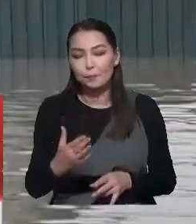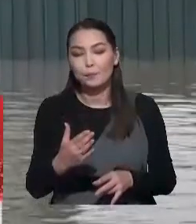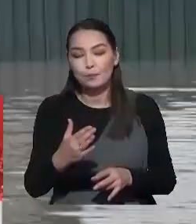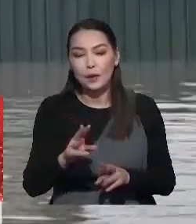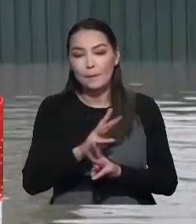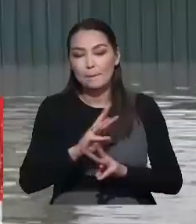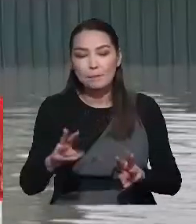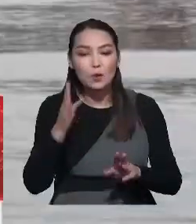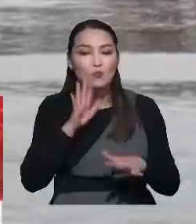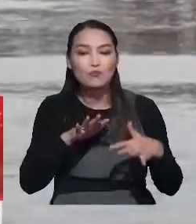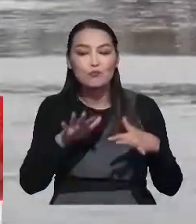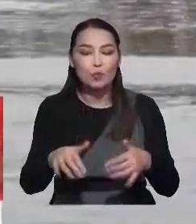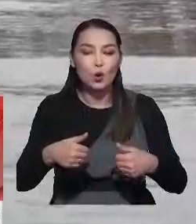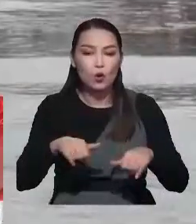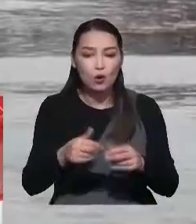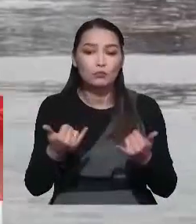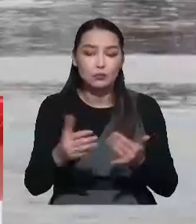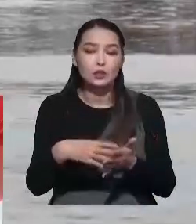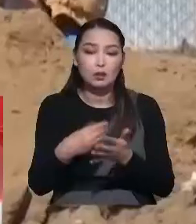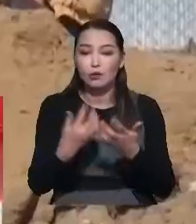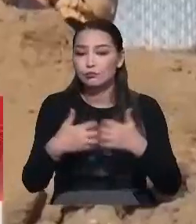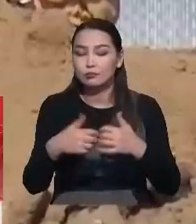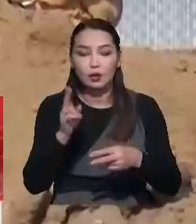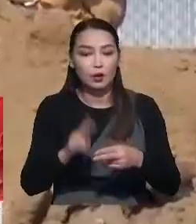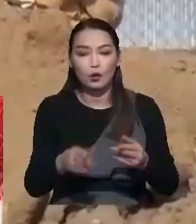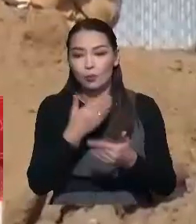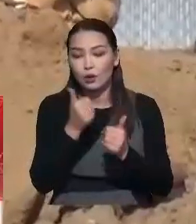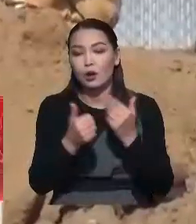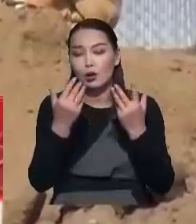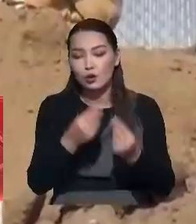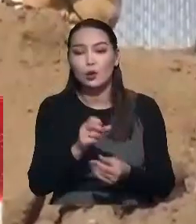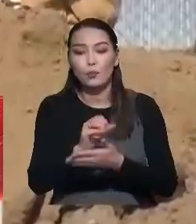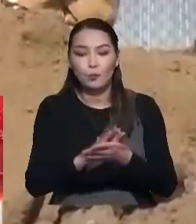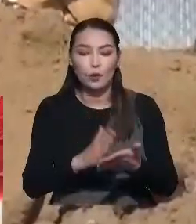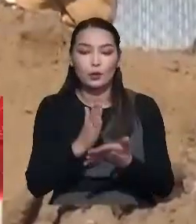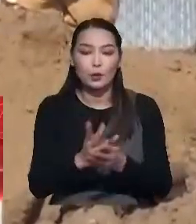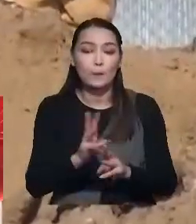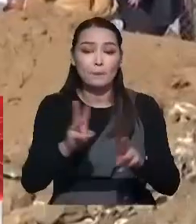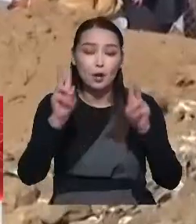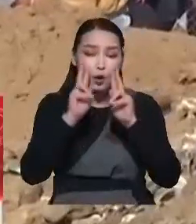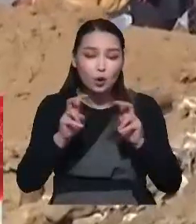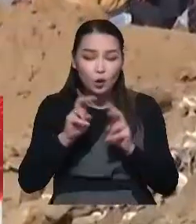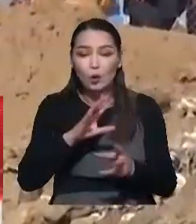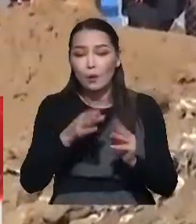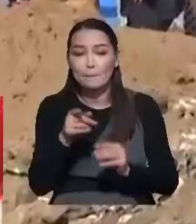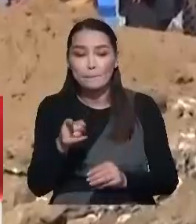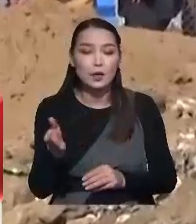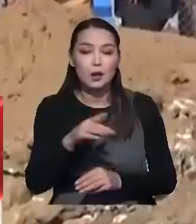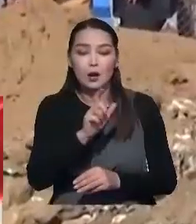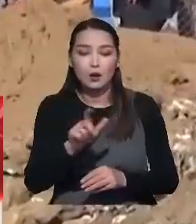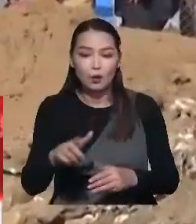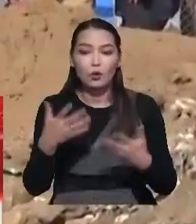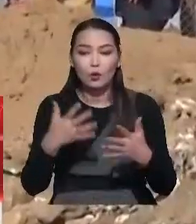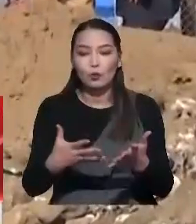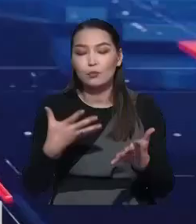тасқыннан келген шығынды әлі есептеп біткен жоқ. Жұмыс әлі жалғасып жатыр. Үкімет су сергелденге салған мыңдаған адамға өтемақы